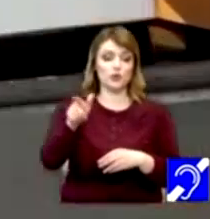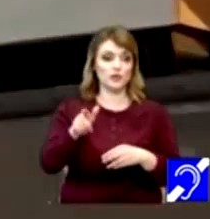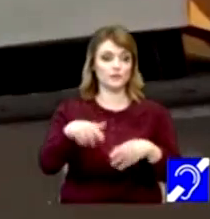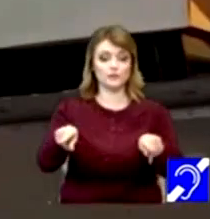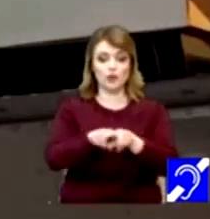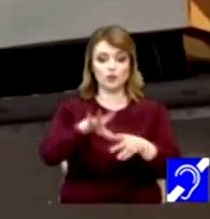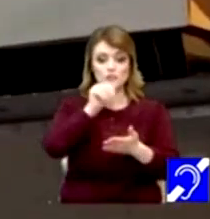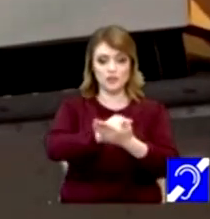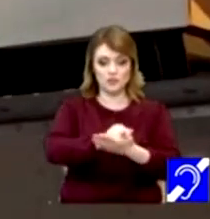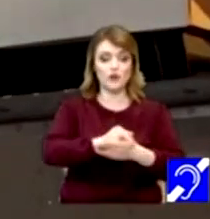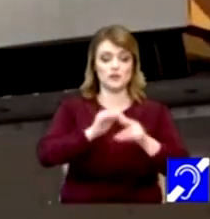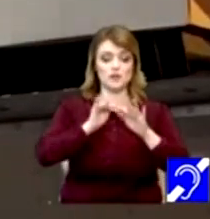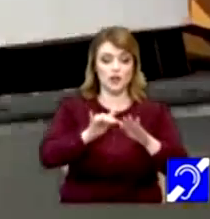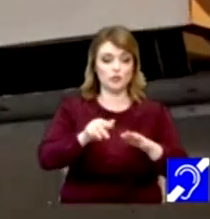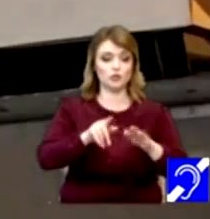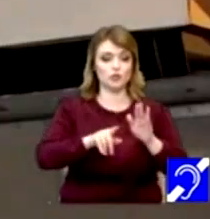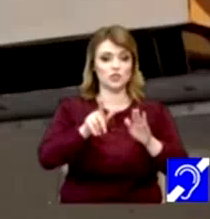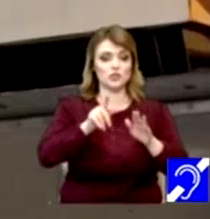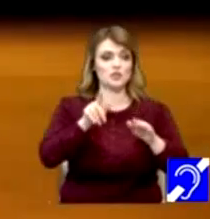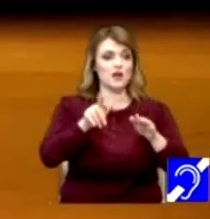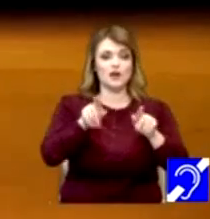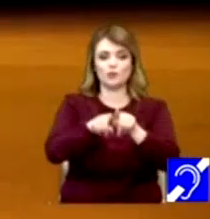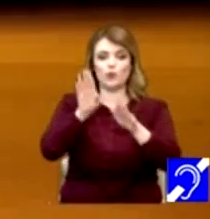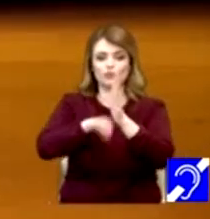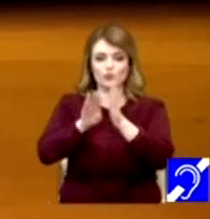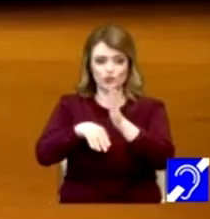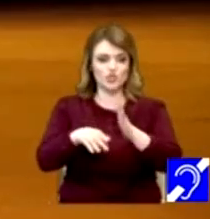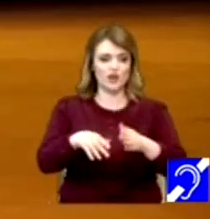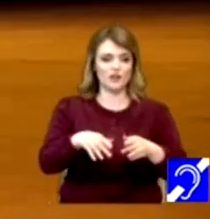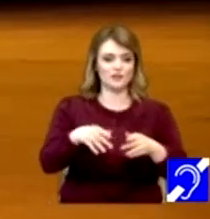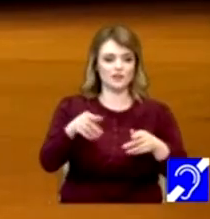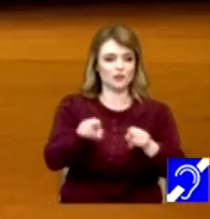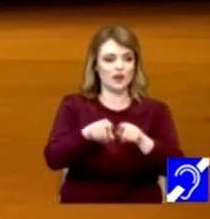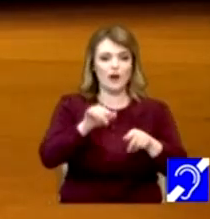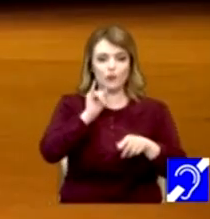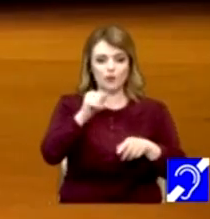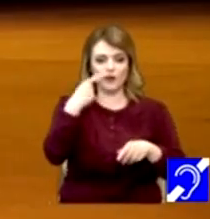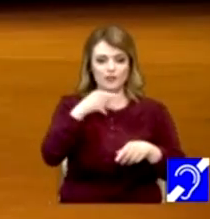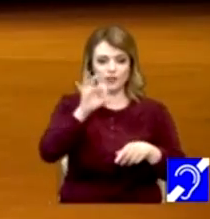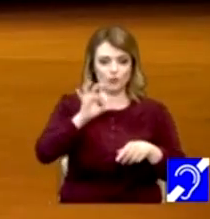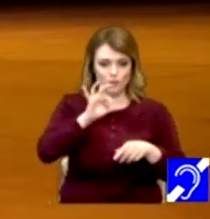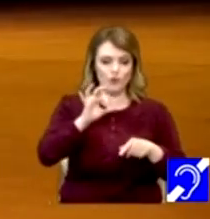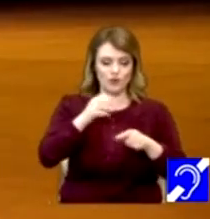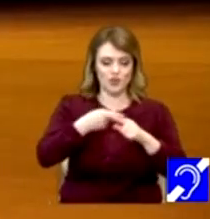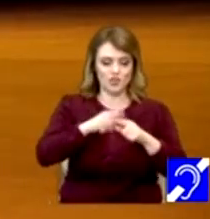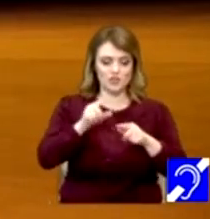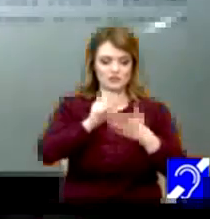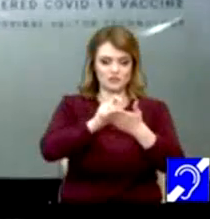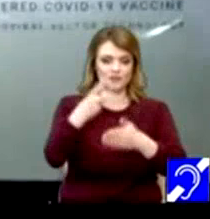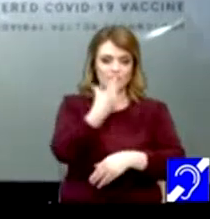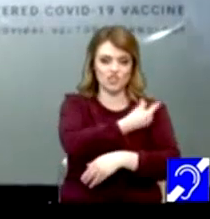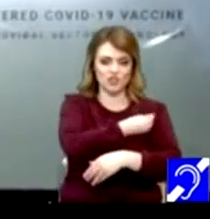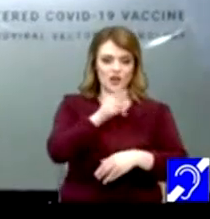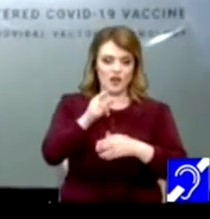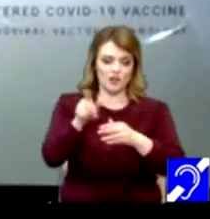Fondul de investiții directe din Rusia, responsabil de comercializarea vaccinului în străinătate, a negat afirmația Slovaciei, numindu-le știri